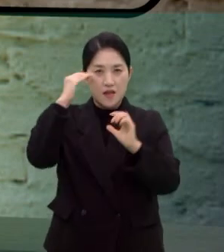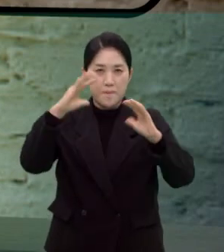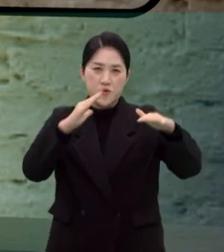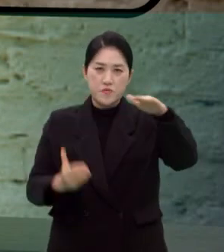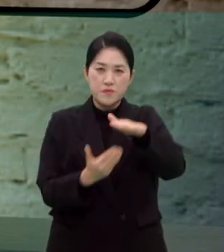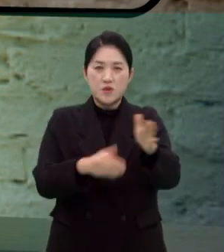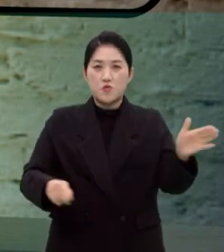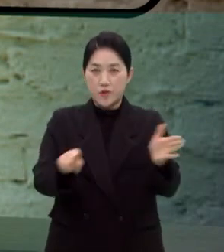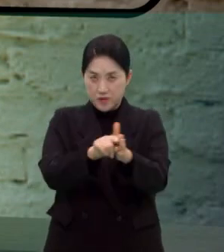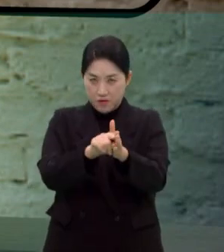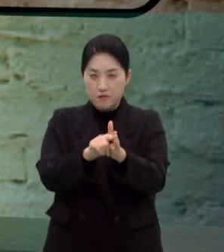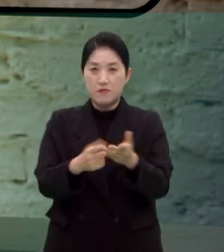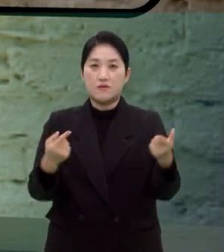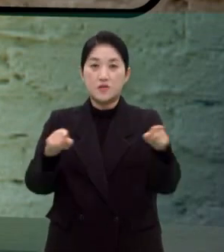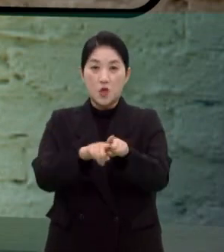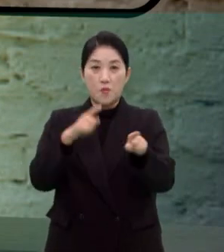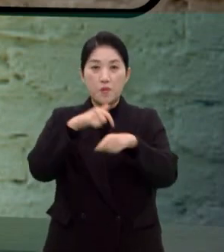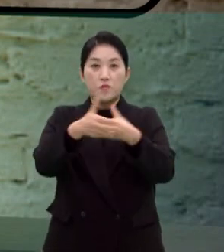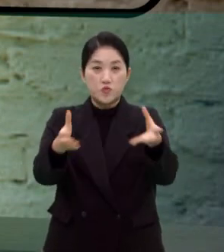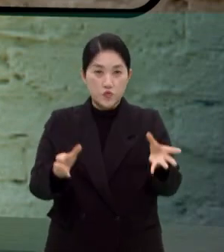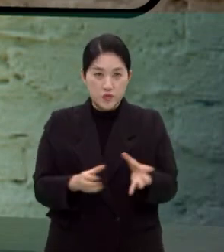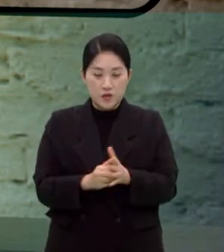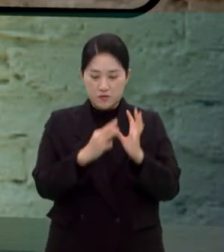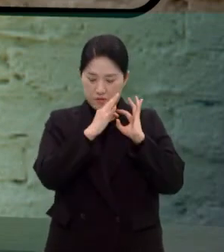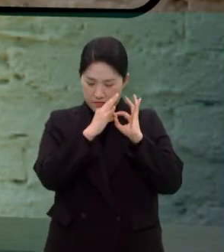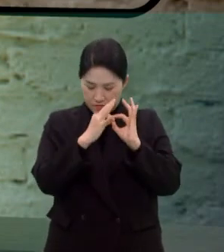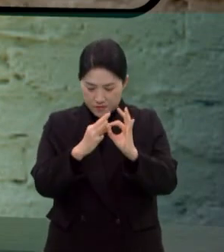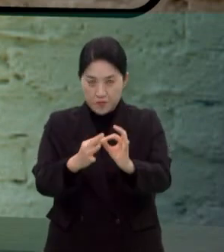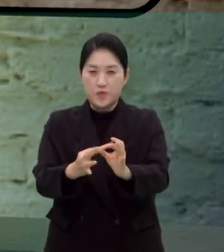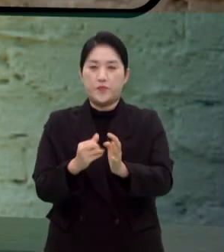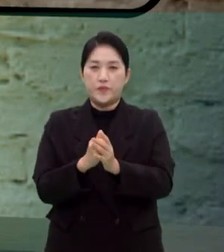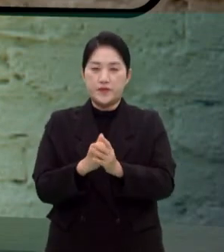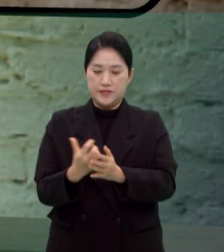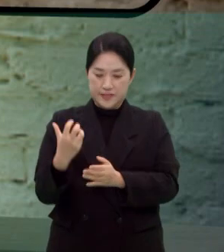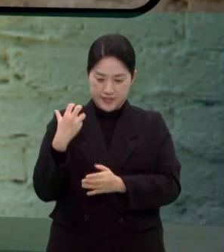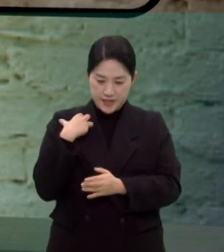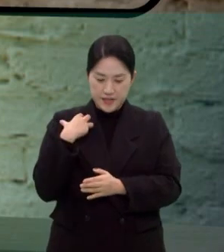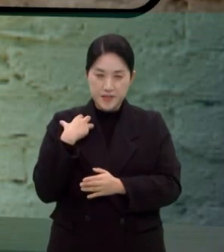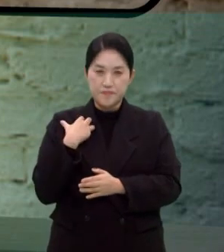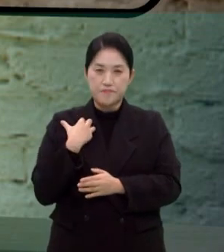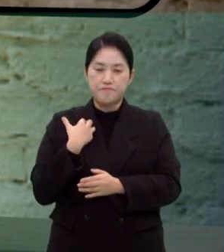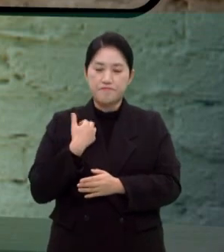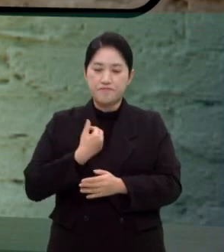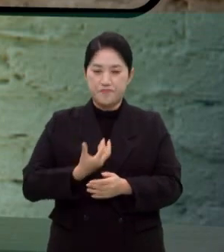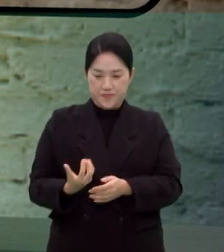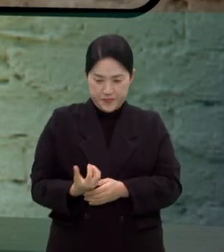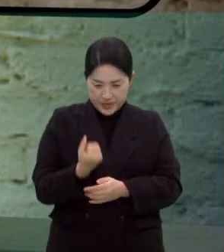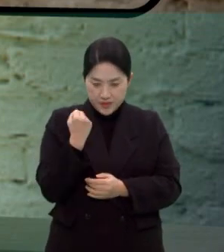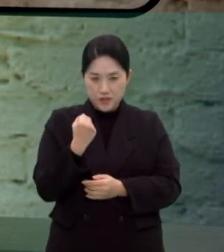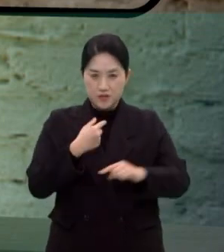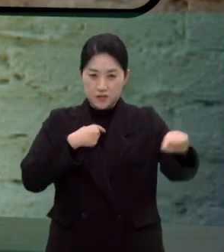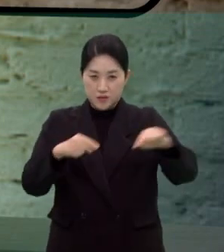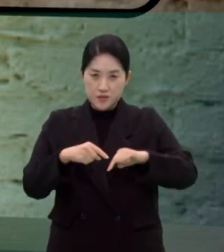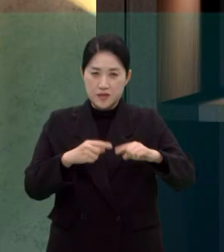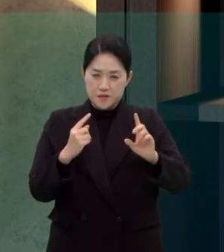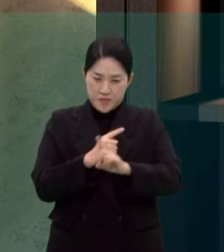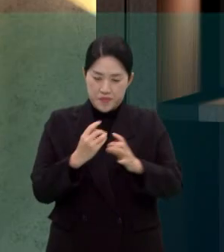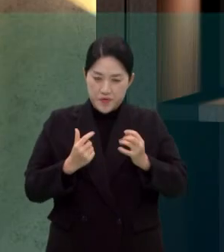위해 더불어민주당은 지속적이고 책임 있는 정책적 노력을 다해왔습니다.